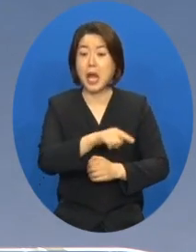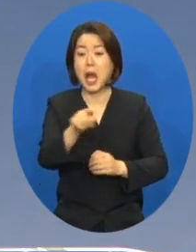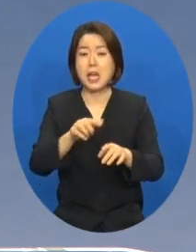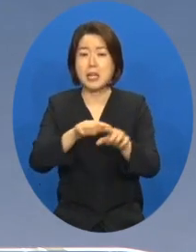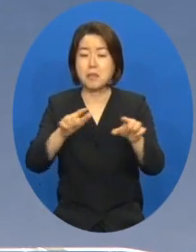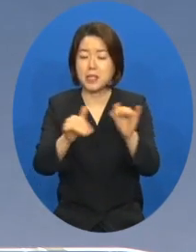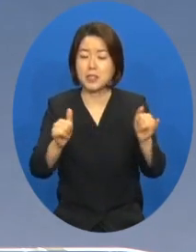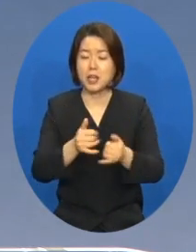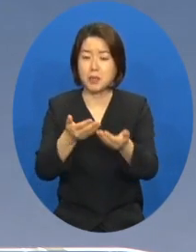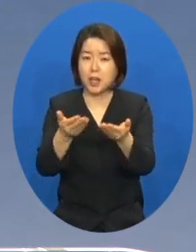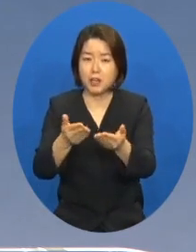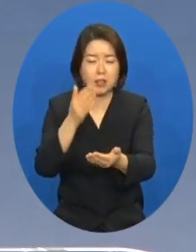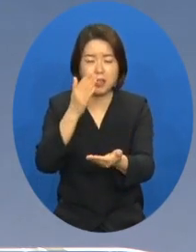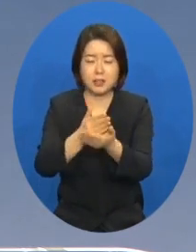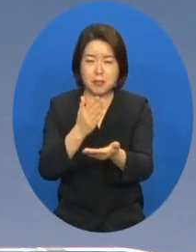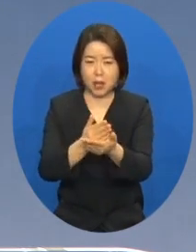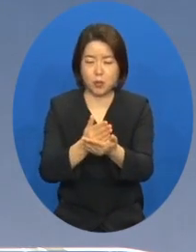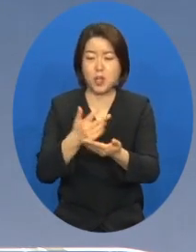말라.